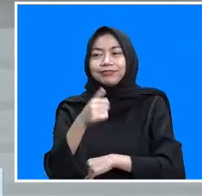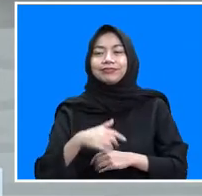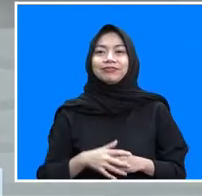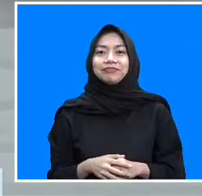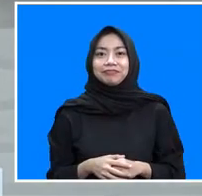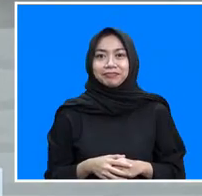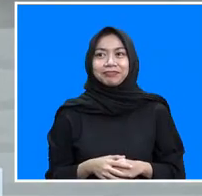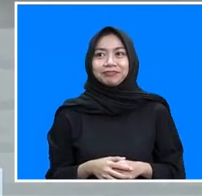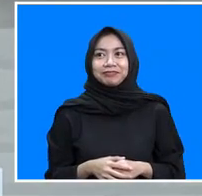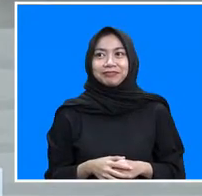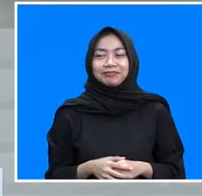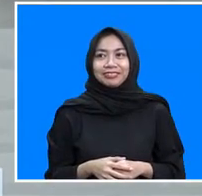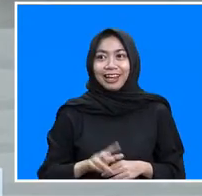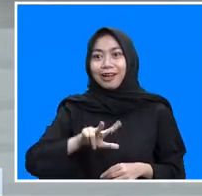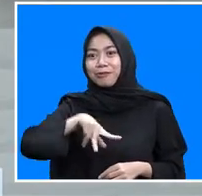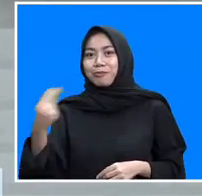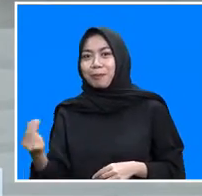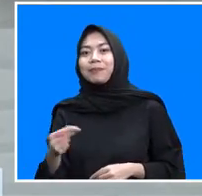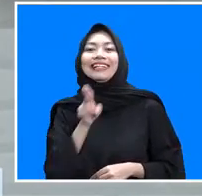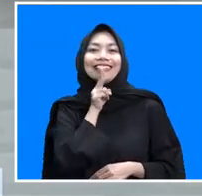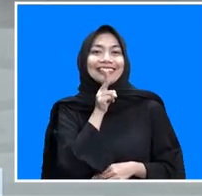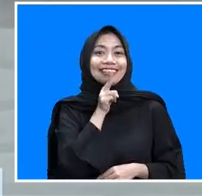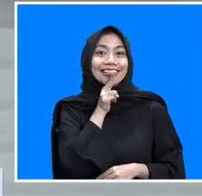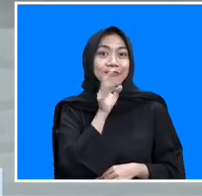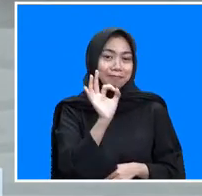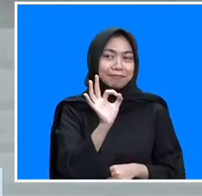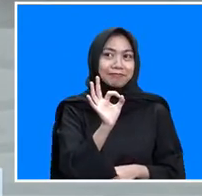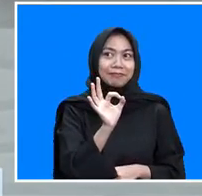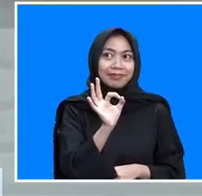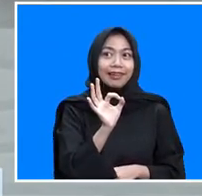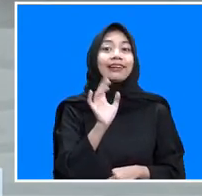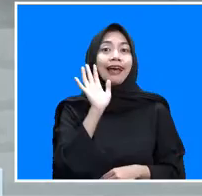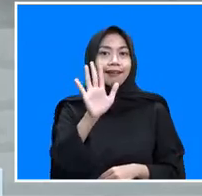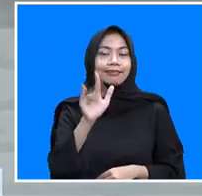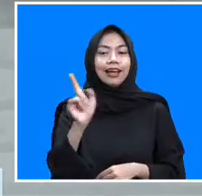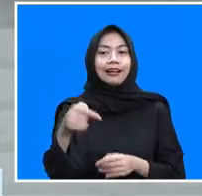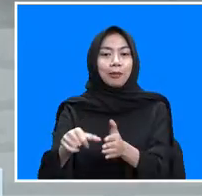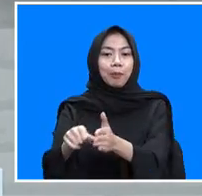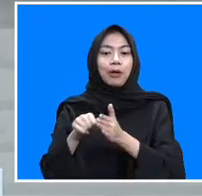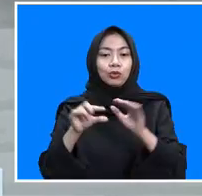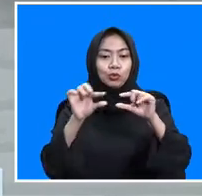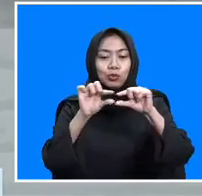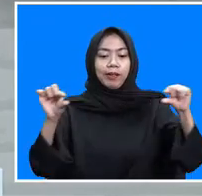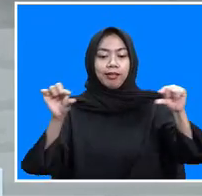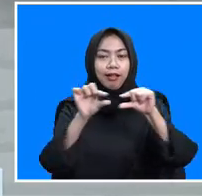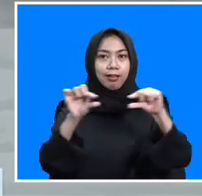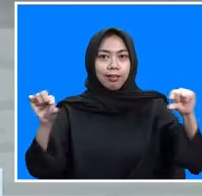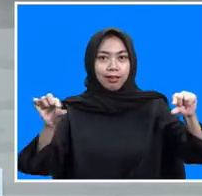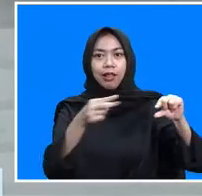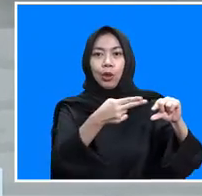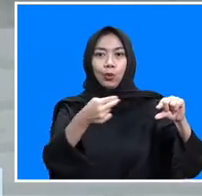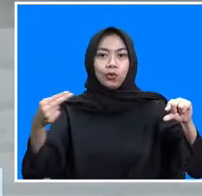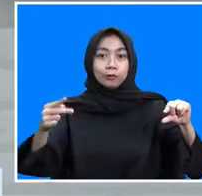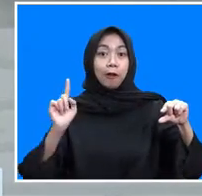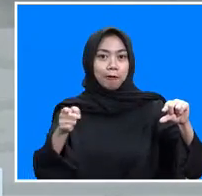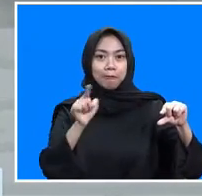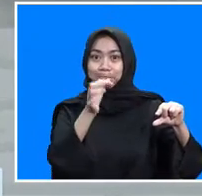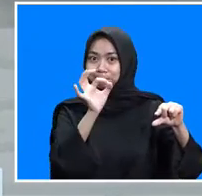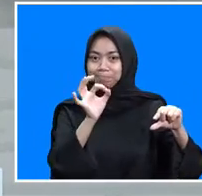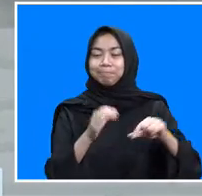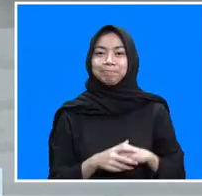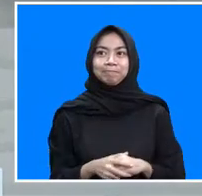Sahabat Dikbud, saya akan switch ke bahasa Inggris ya. Nanti ada subtitle yang muncul di layar sahabat Dikbud